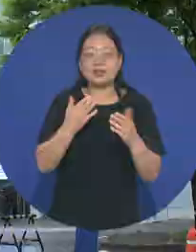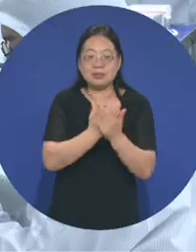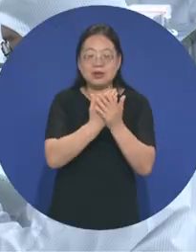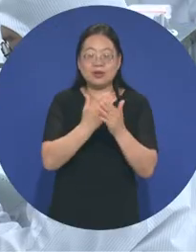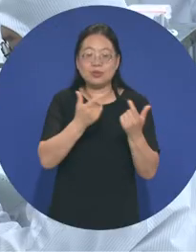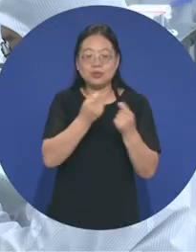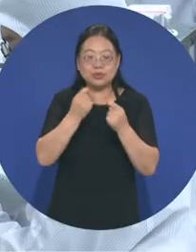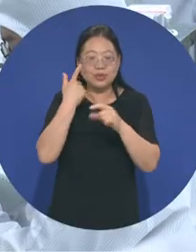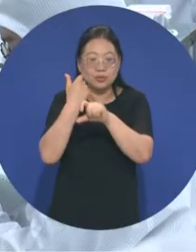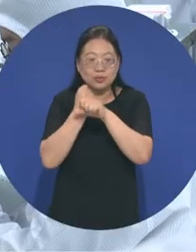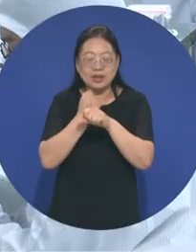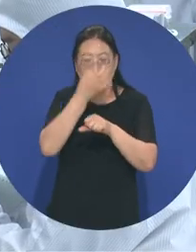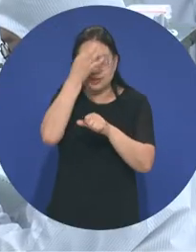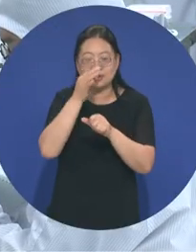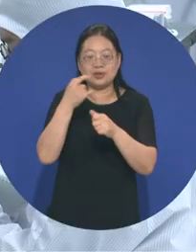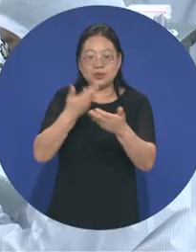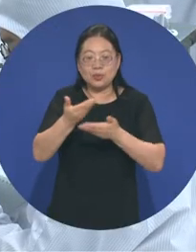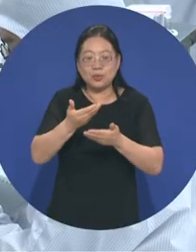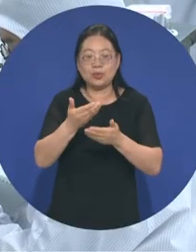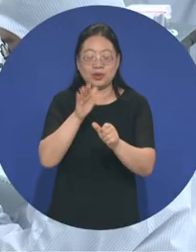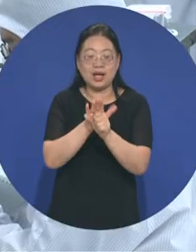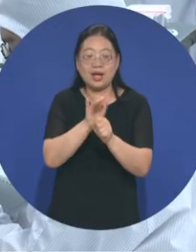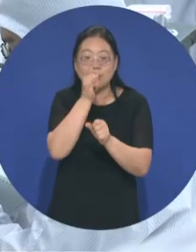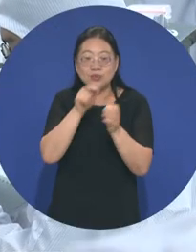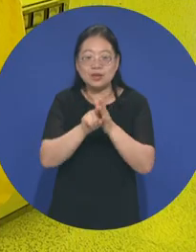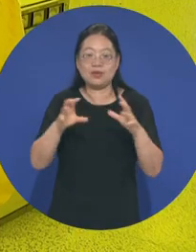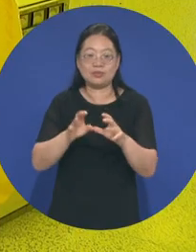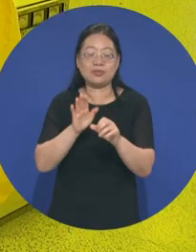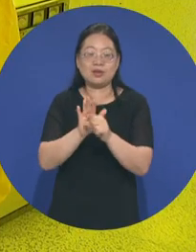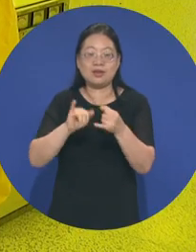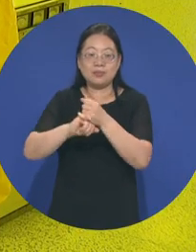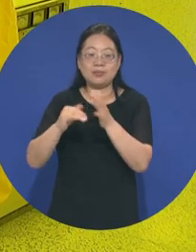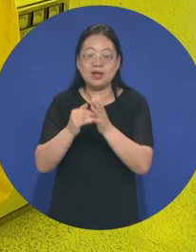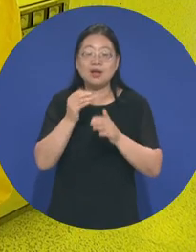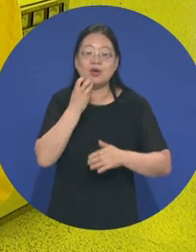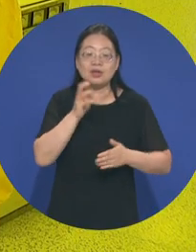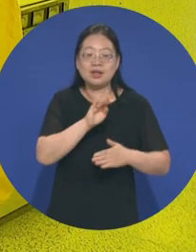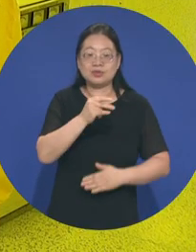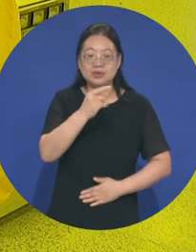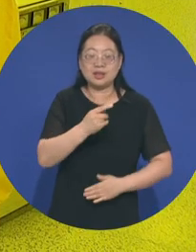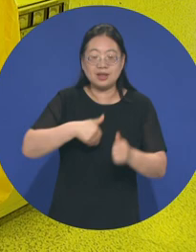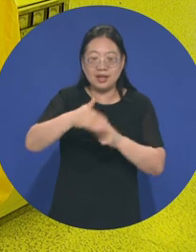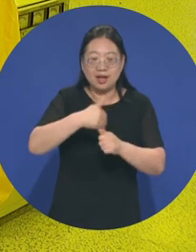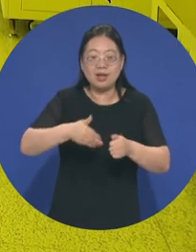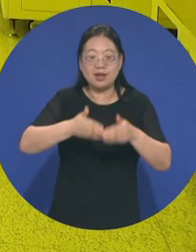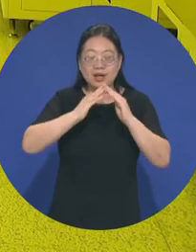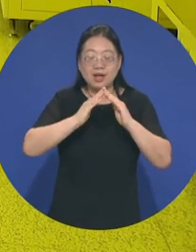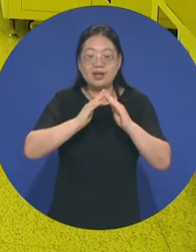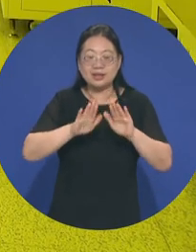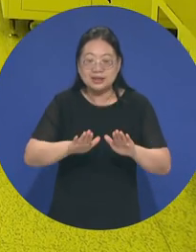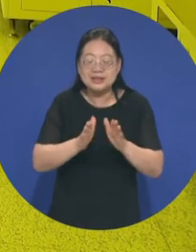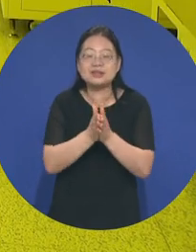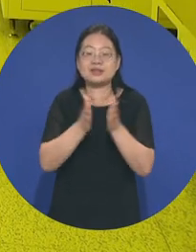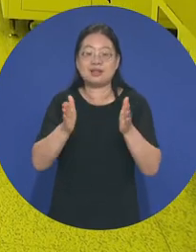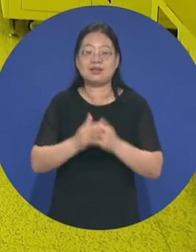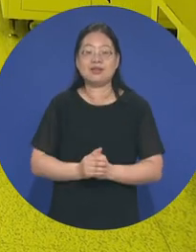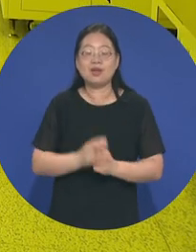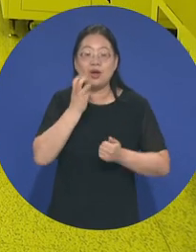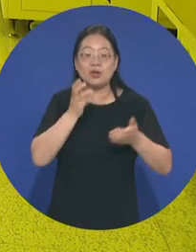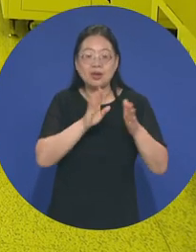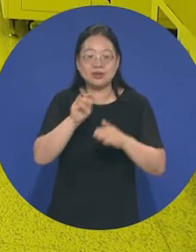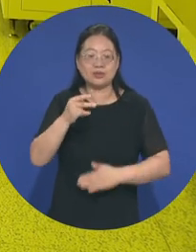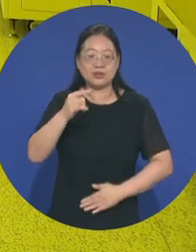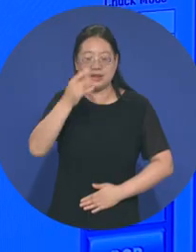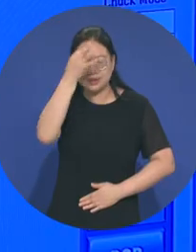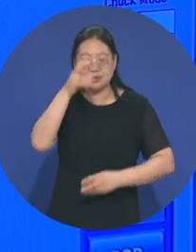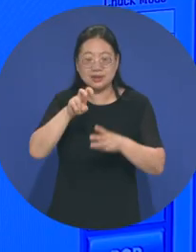통한 기술 교류 지원 강화를 위해 협력하기로 한 겁니다. 경기도의 반도체 생태계 구축 계획이 본격적으로 가동되면서 경기도